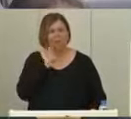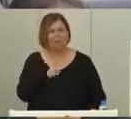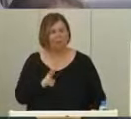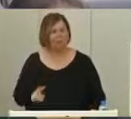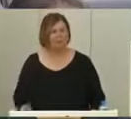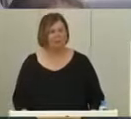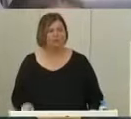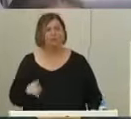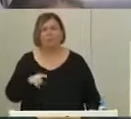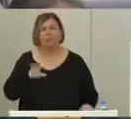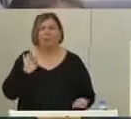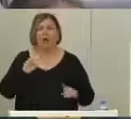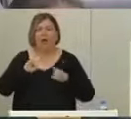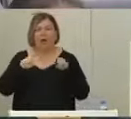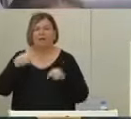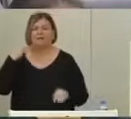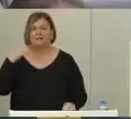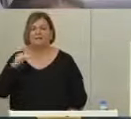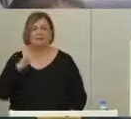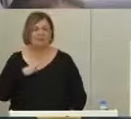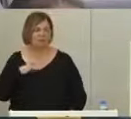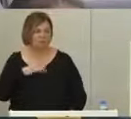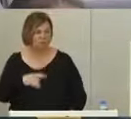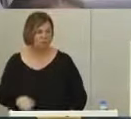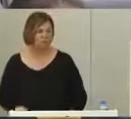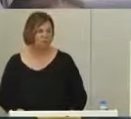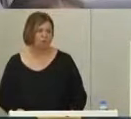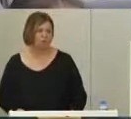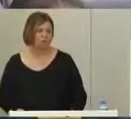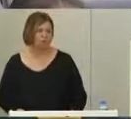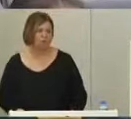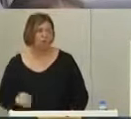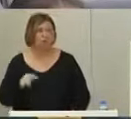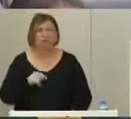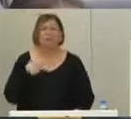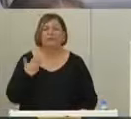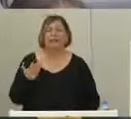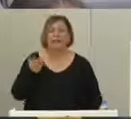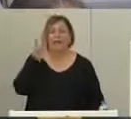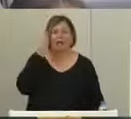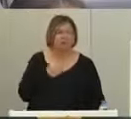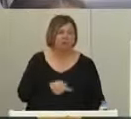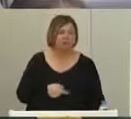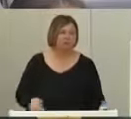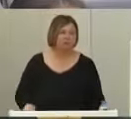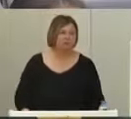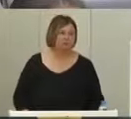ki böyle bir arsayı satmak istiyor. Ha bunu da nereden anlıyoruz?